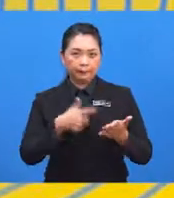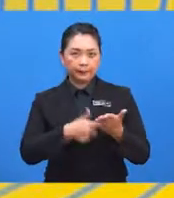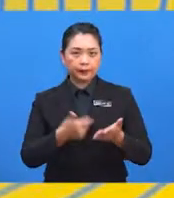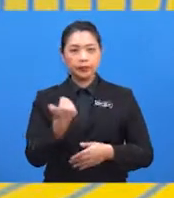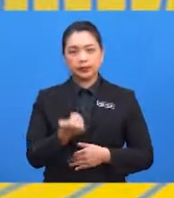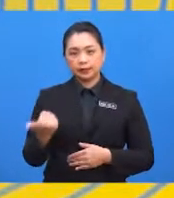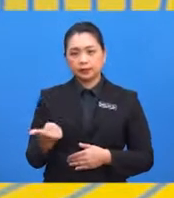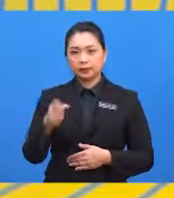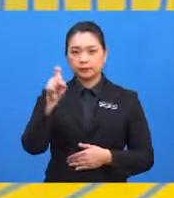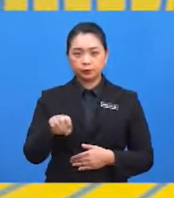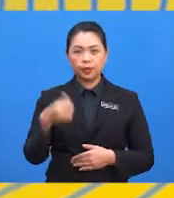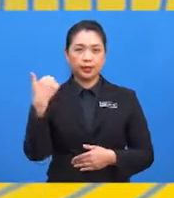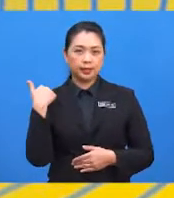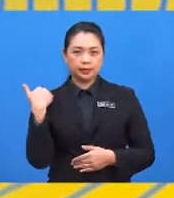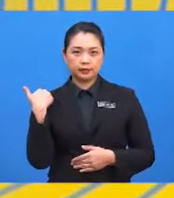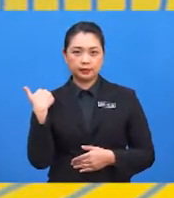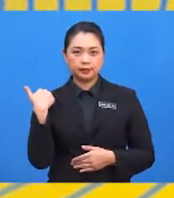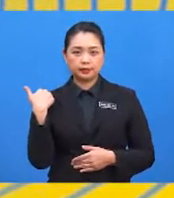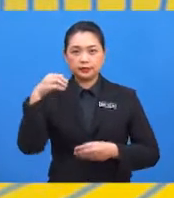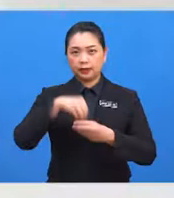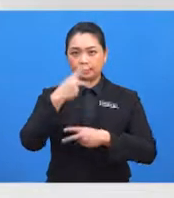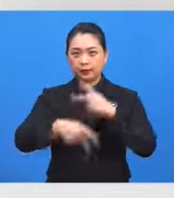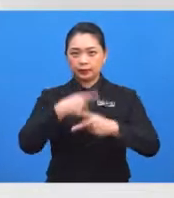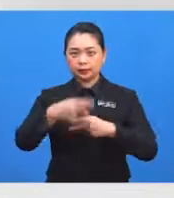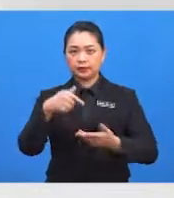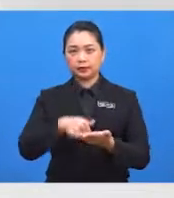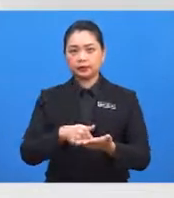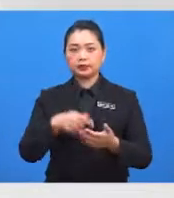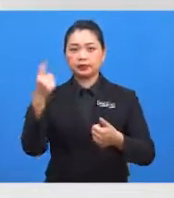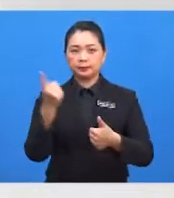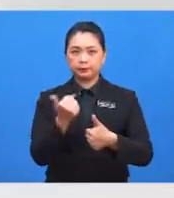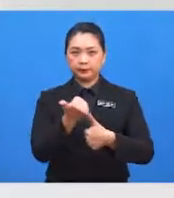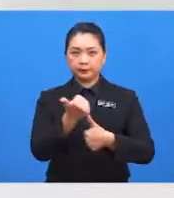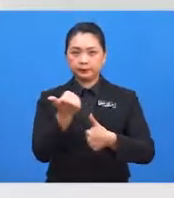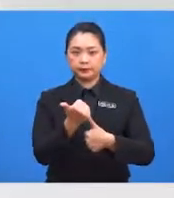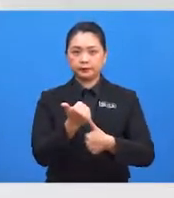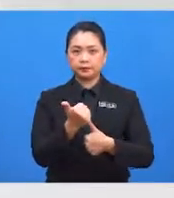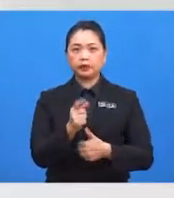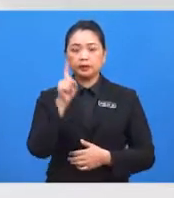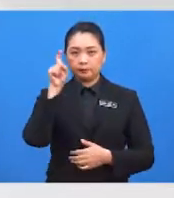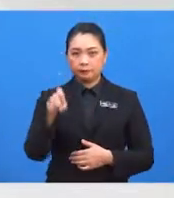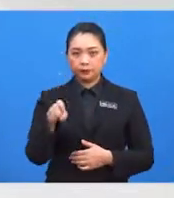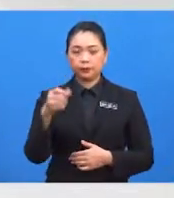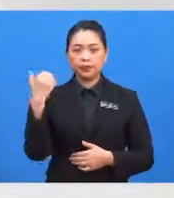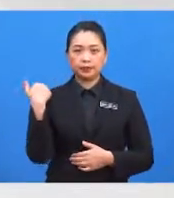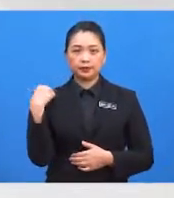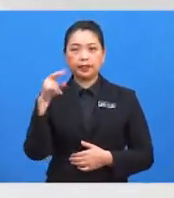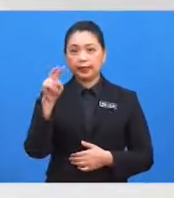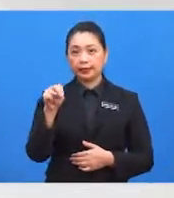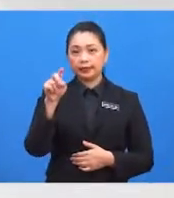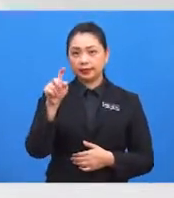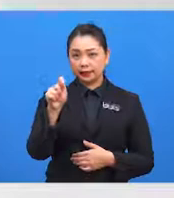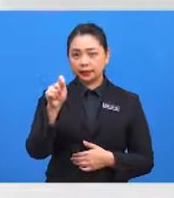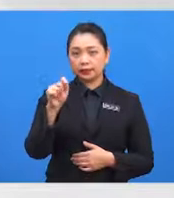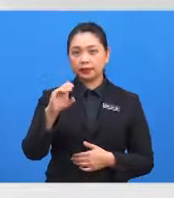peralatan yang perlu anda sediakan dalam proses ini? Yang pertama, anda perlu menyediakan